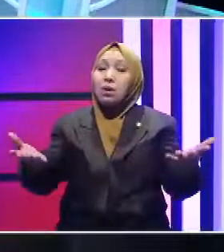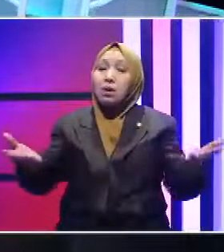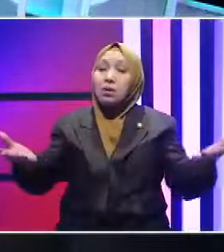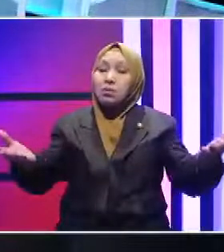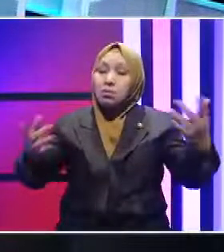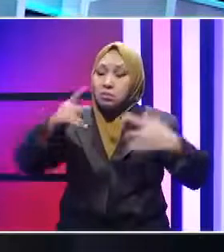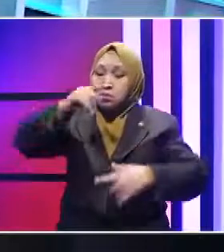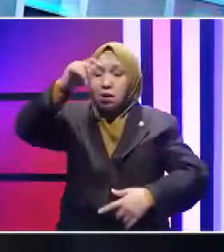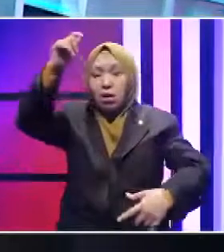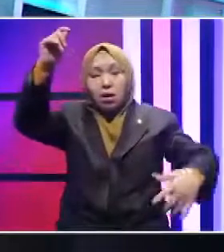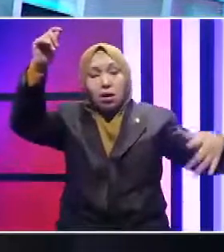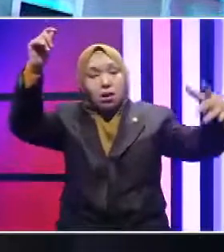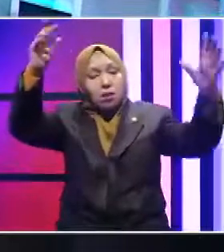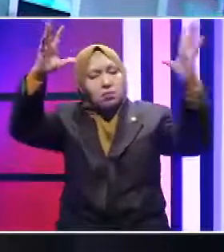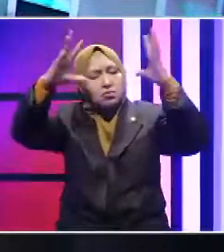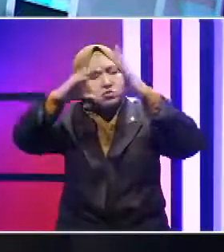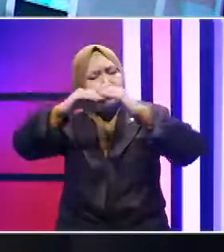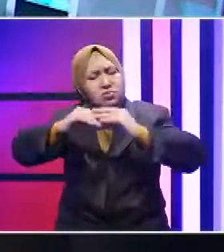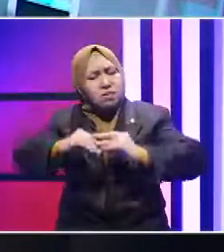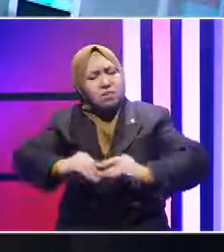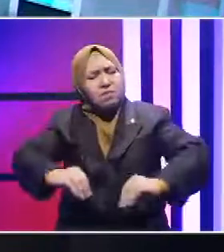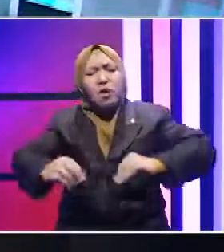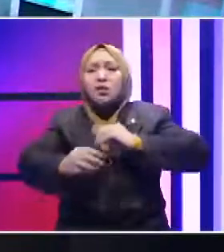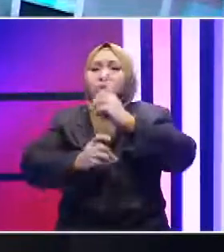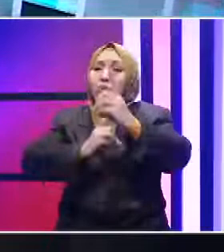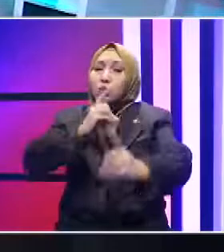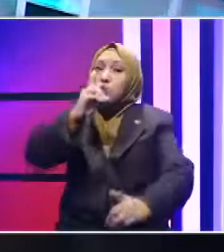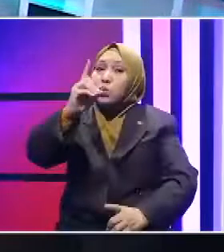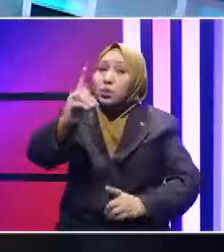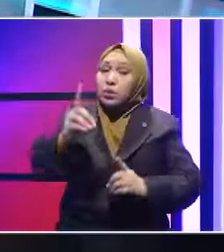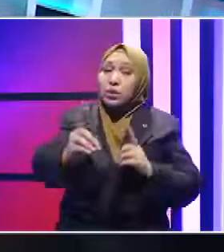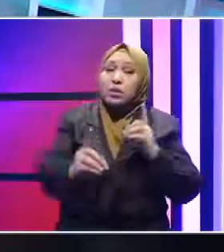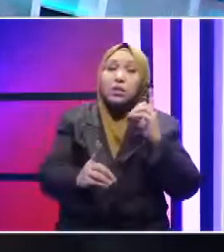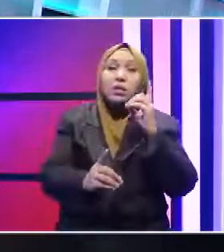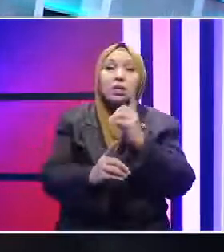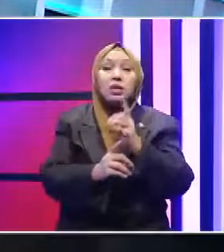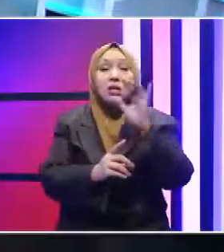Tuhan, leraikanlah dunia yang